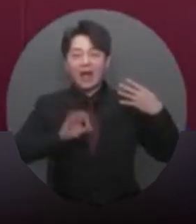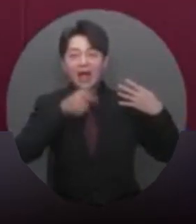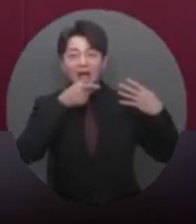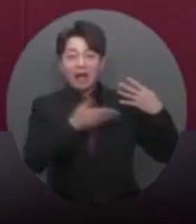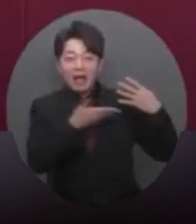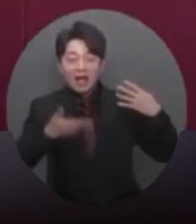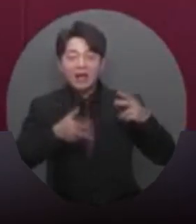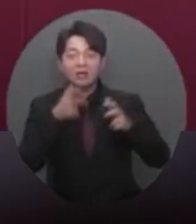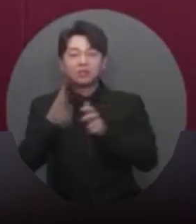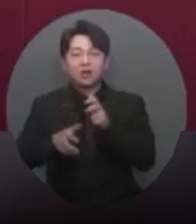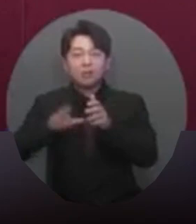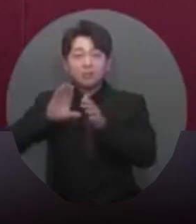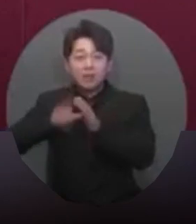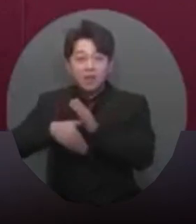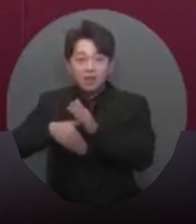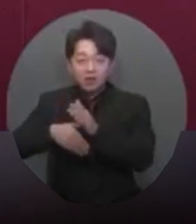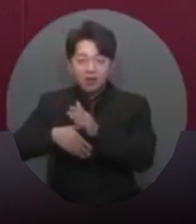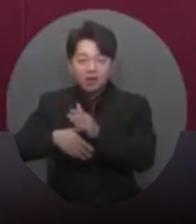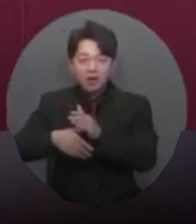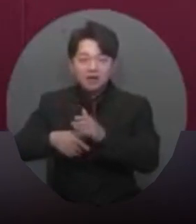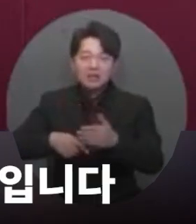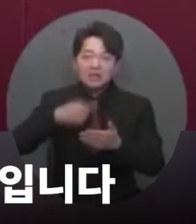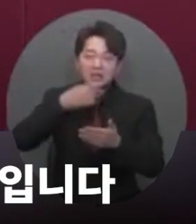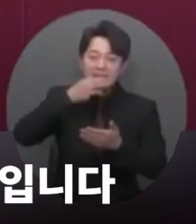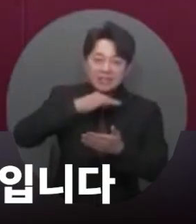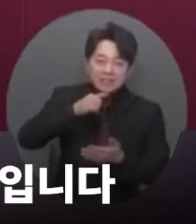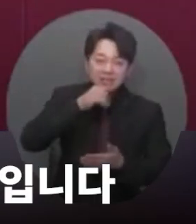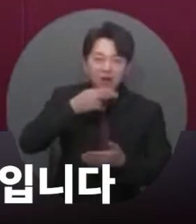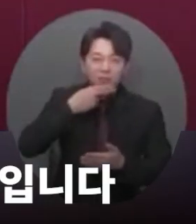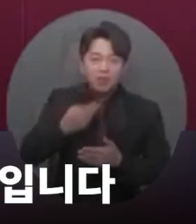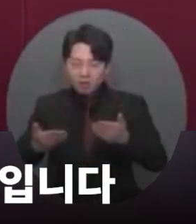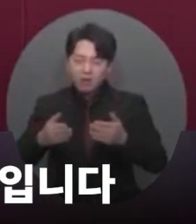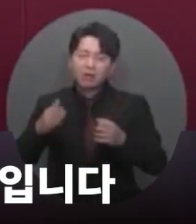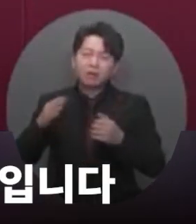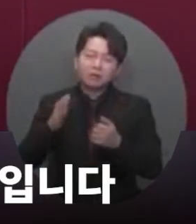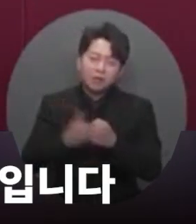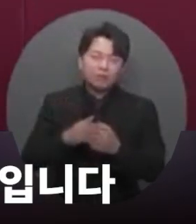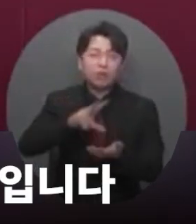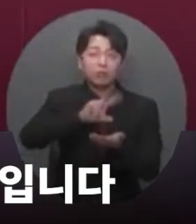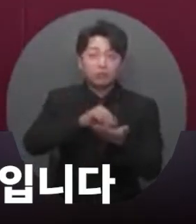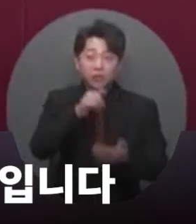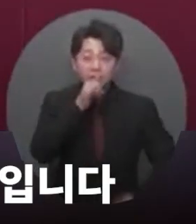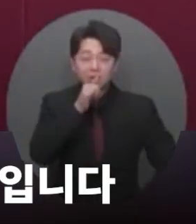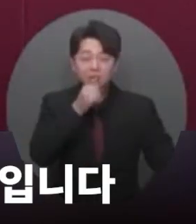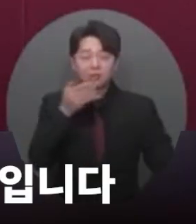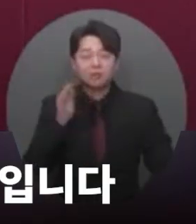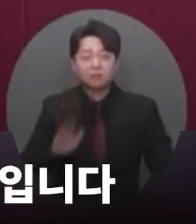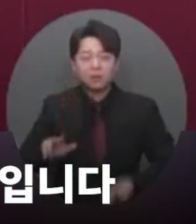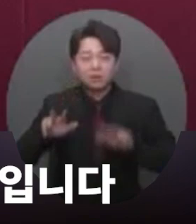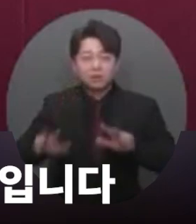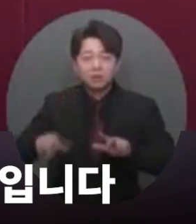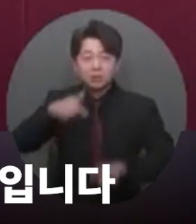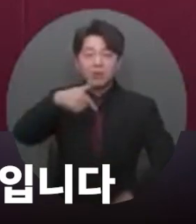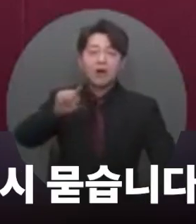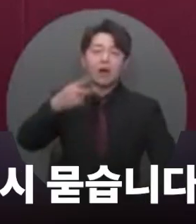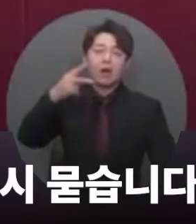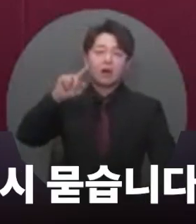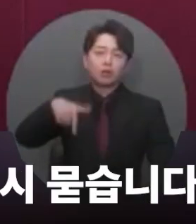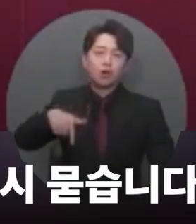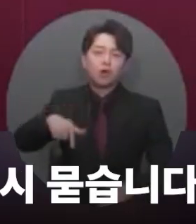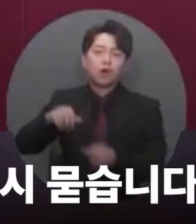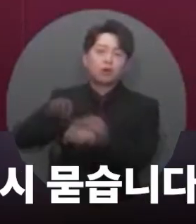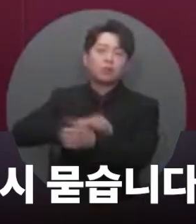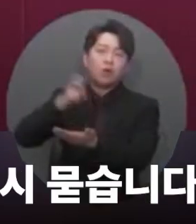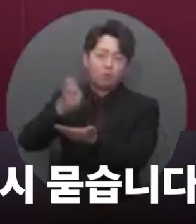회선 한 바 있는데 이번 가족도 특별법은 예타 재 대명 줄 아예 끊어 버리는 그런 결과를 초래하게 될 것입니다 더